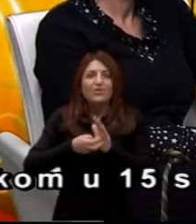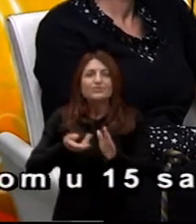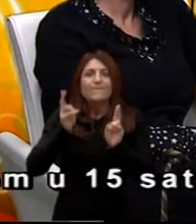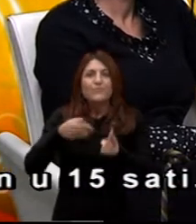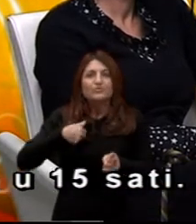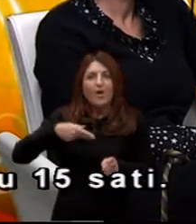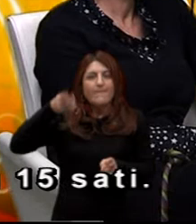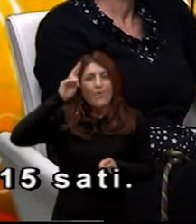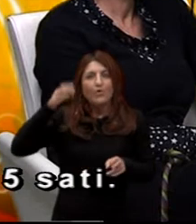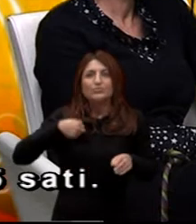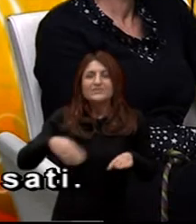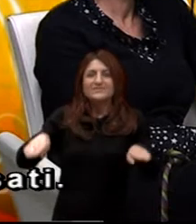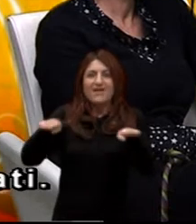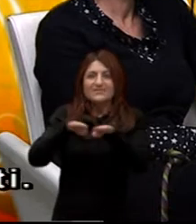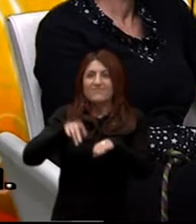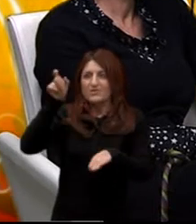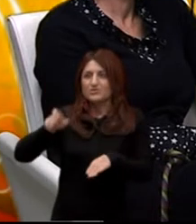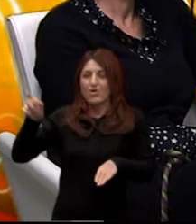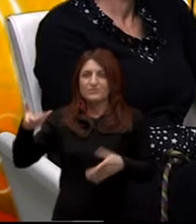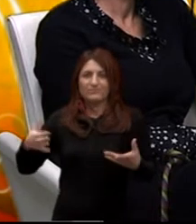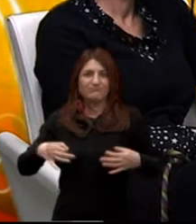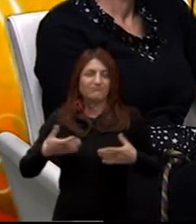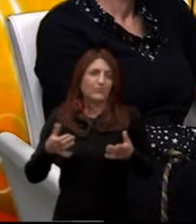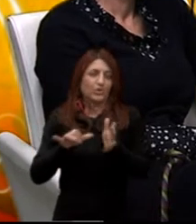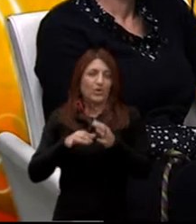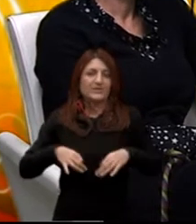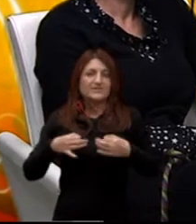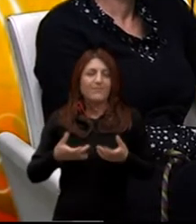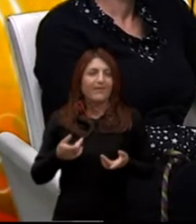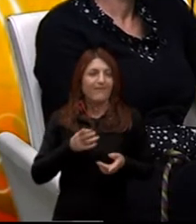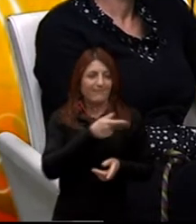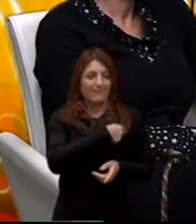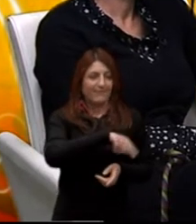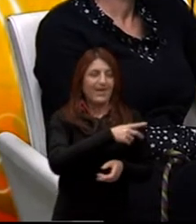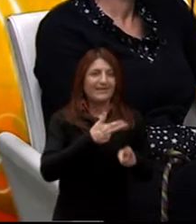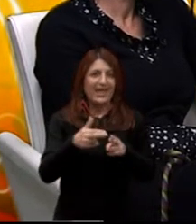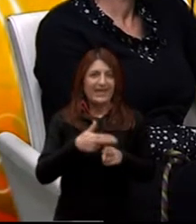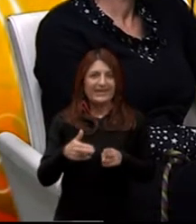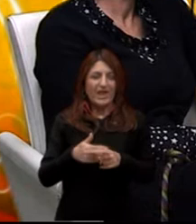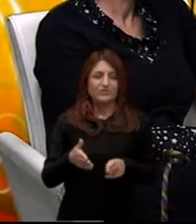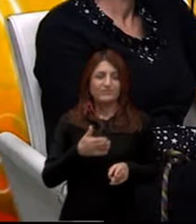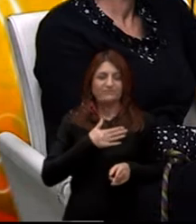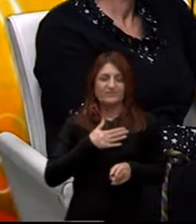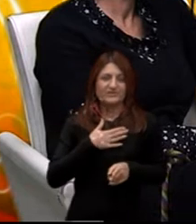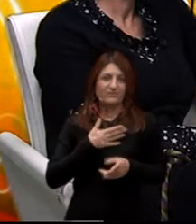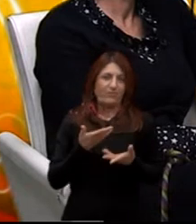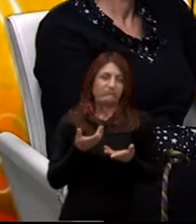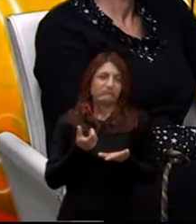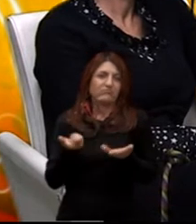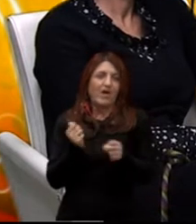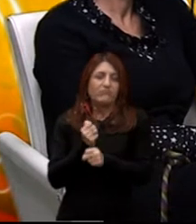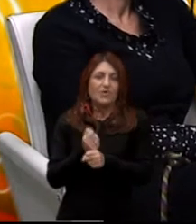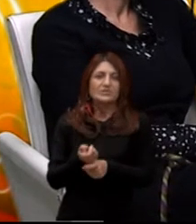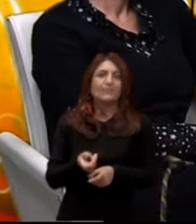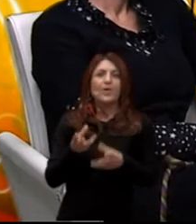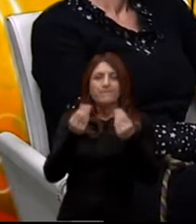izjednačili svoje mogućnosti i izvršavali kao i svi mi drugi radne zadatke. Mi smo oformili tu posjedionicu koju su već